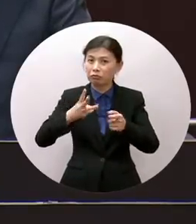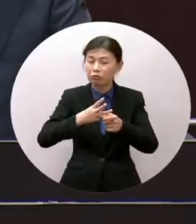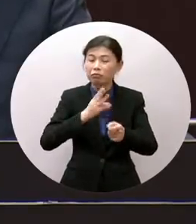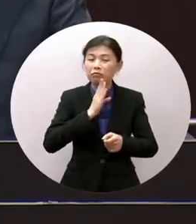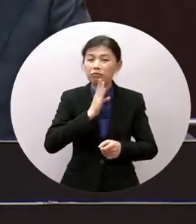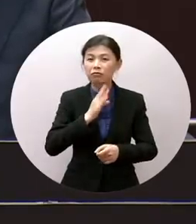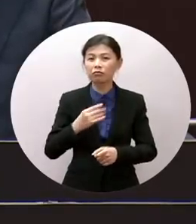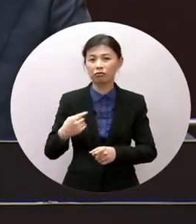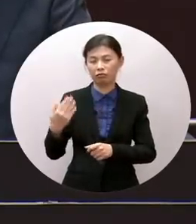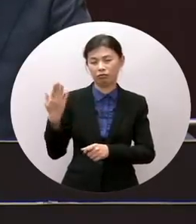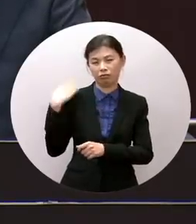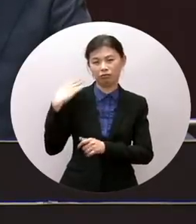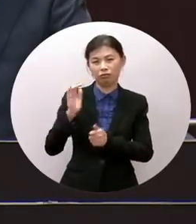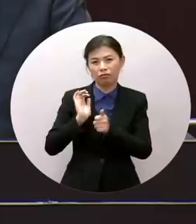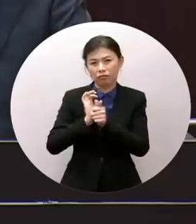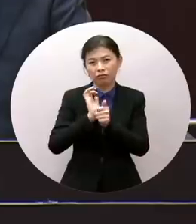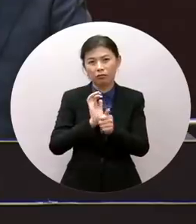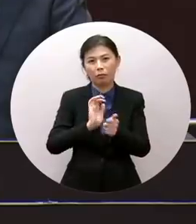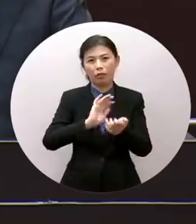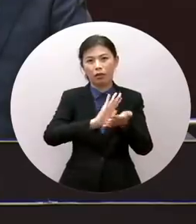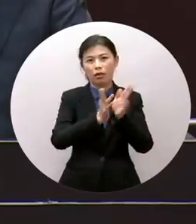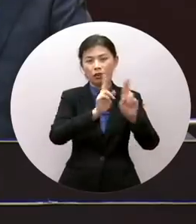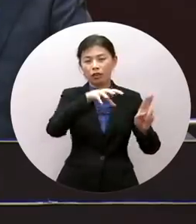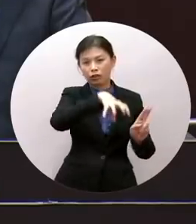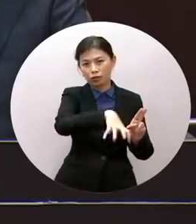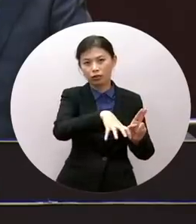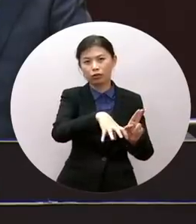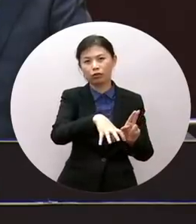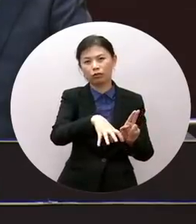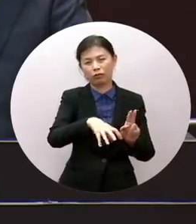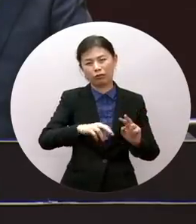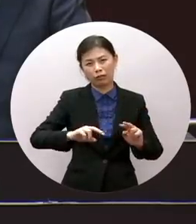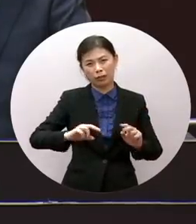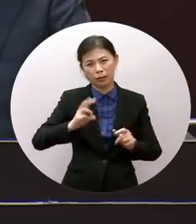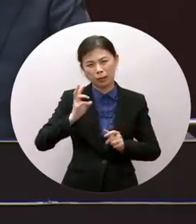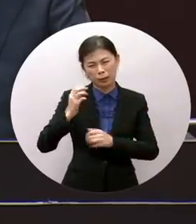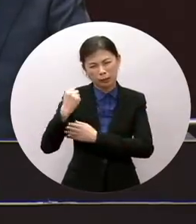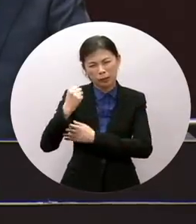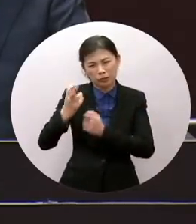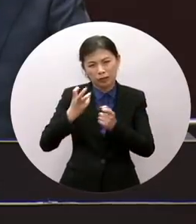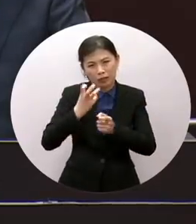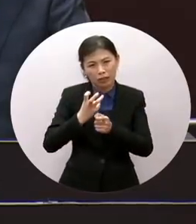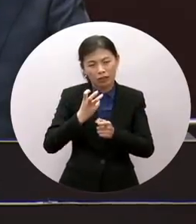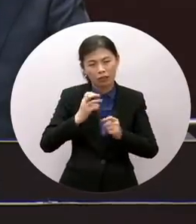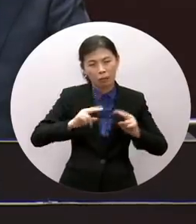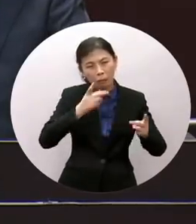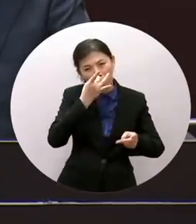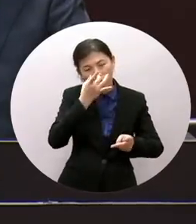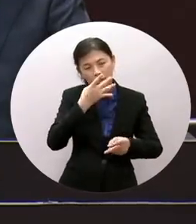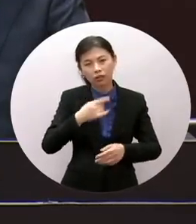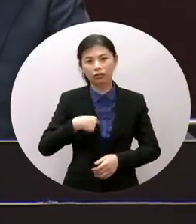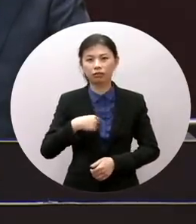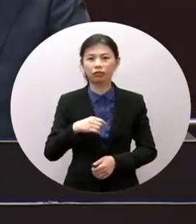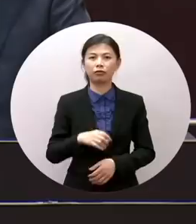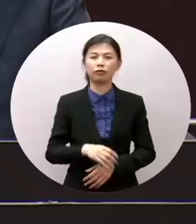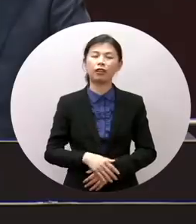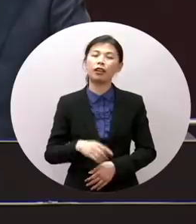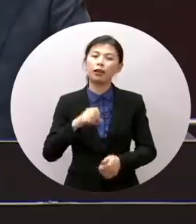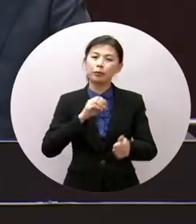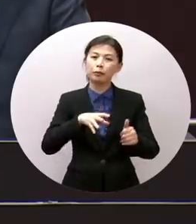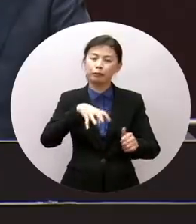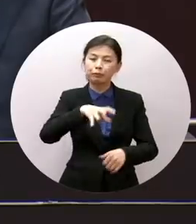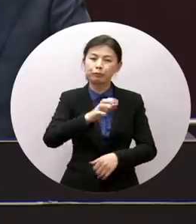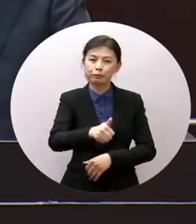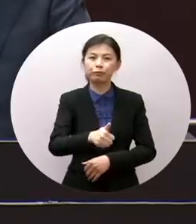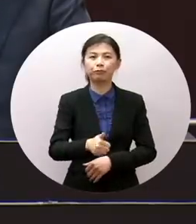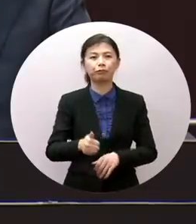咧推动的包含讲变电所。这个问题30年无法同解决，而且我嘛要甲咱的部长感谢，尤其